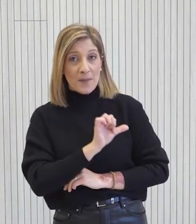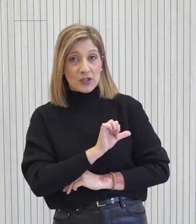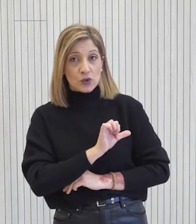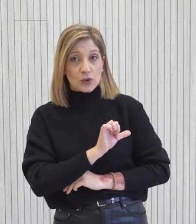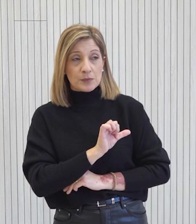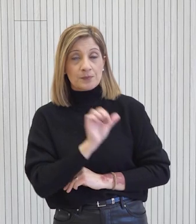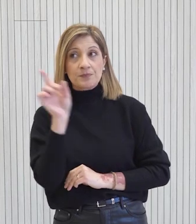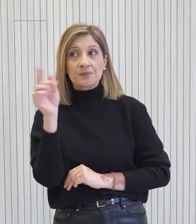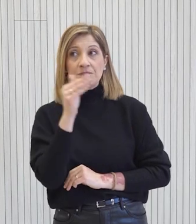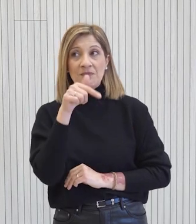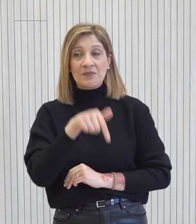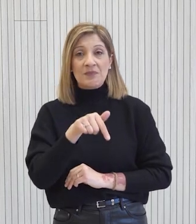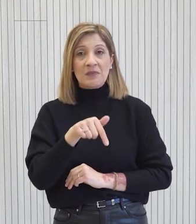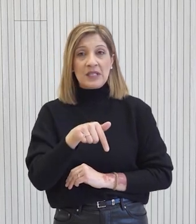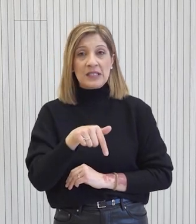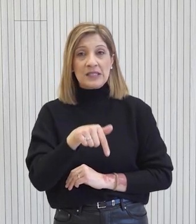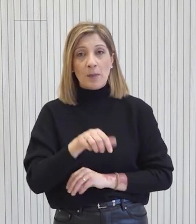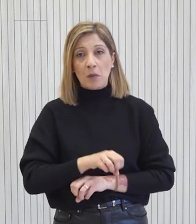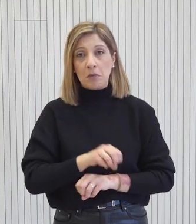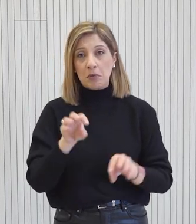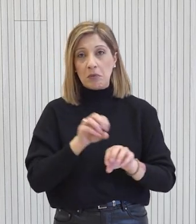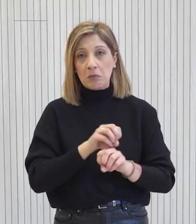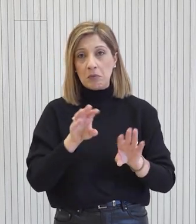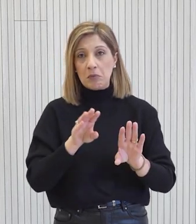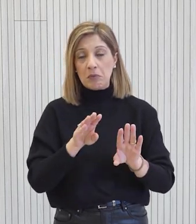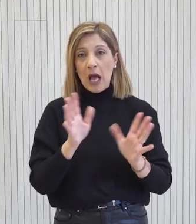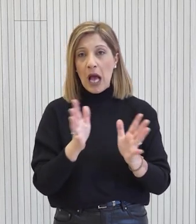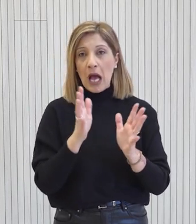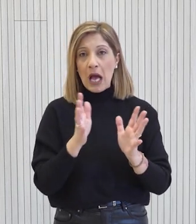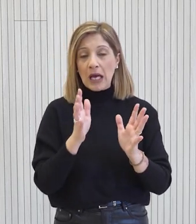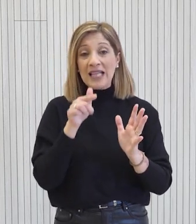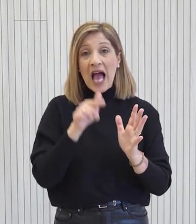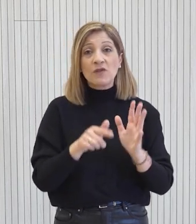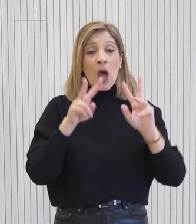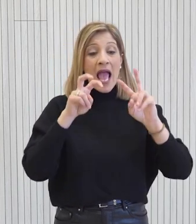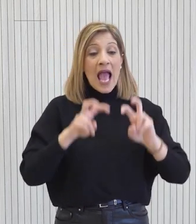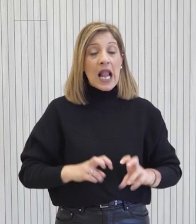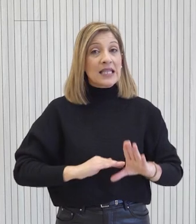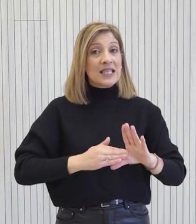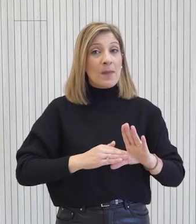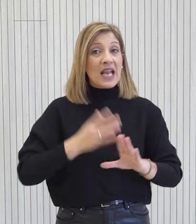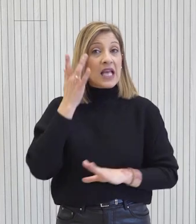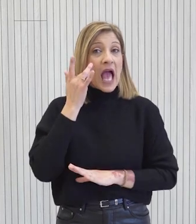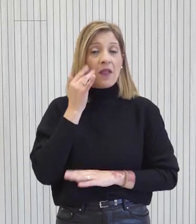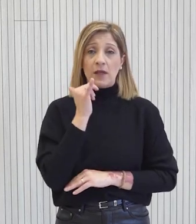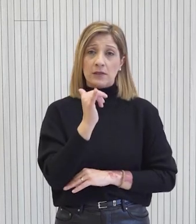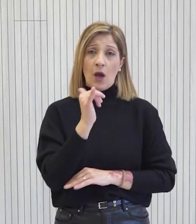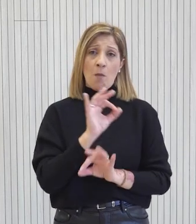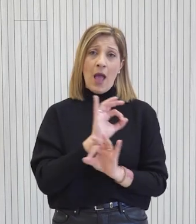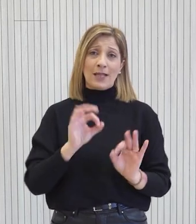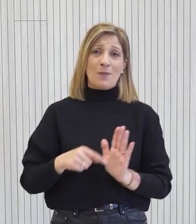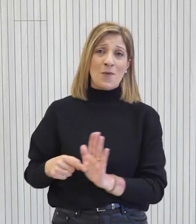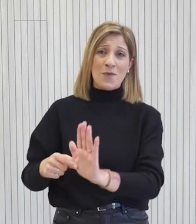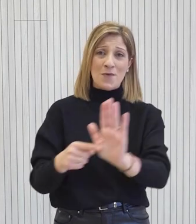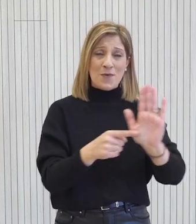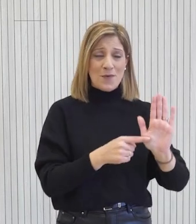σημερινά δημοσιεύματα, γιατί εξ όσων γνωρίζω δεν έχει ακόμα δημοσιοποιηθεί η έκθεση της ελεκτικής υπηρεσίας. Εκείνο που επιθυμώ να πω ως